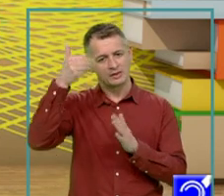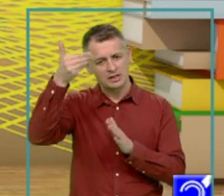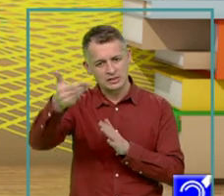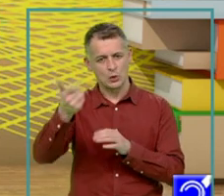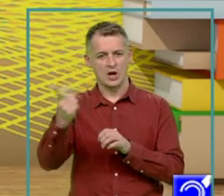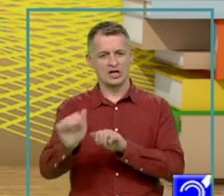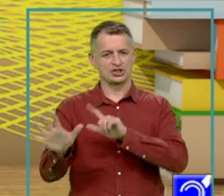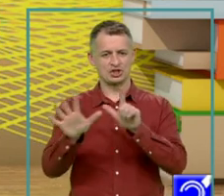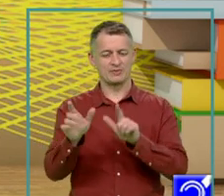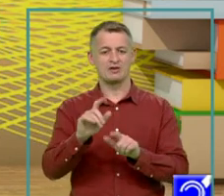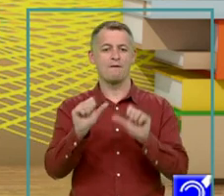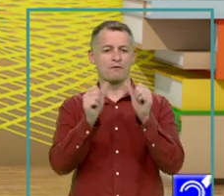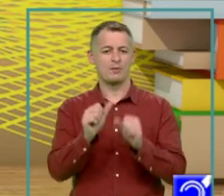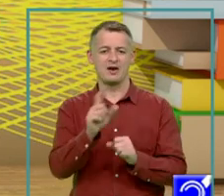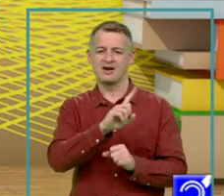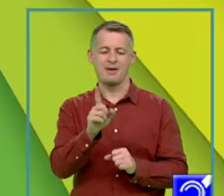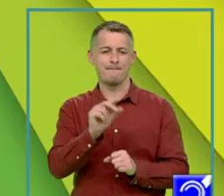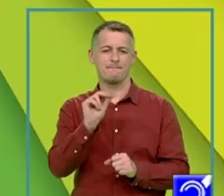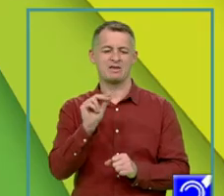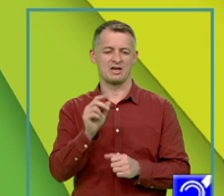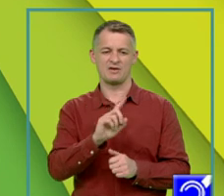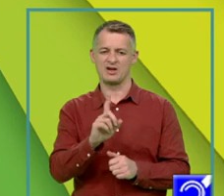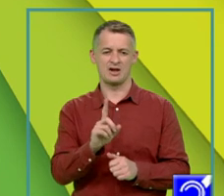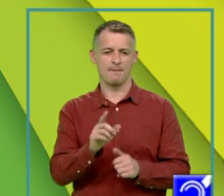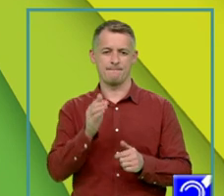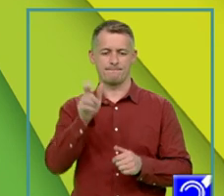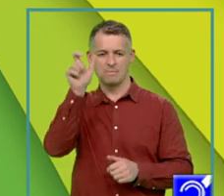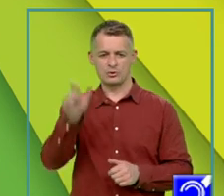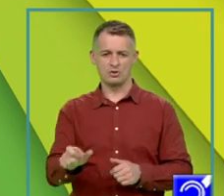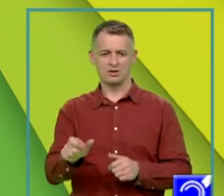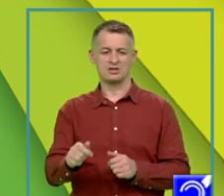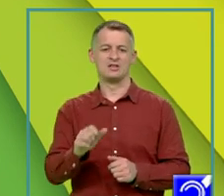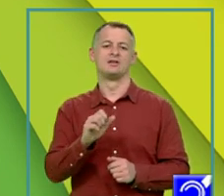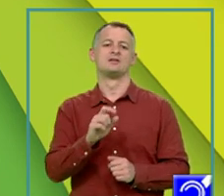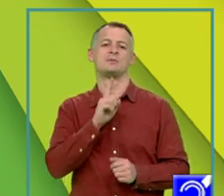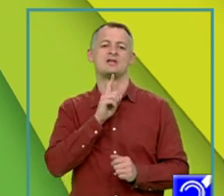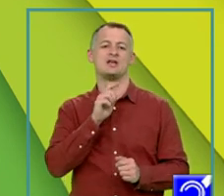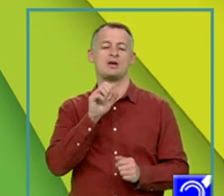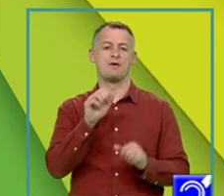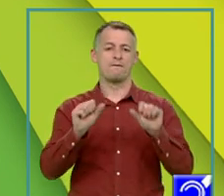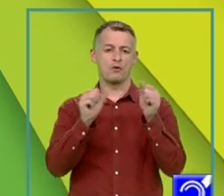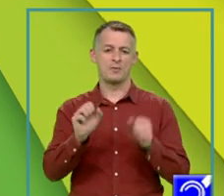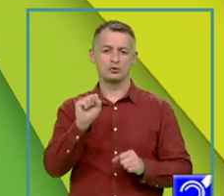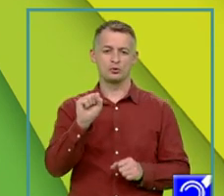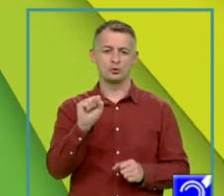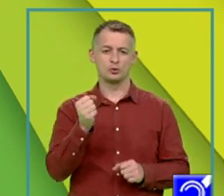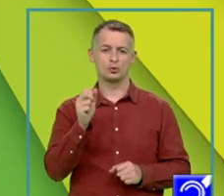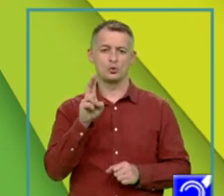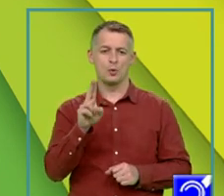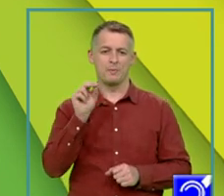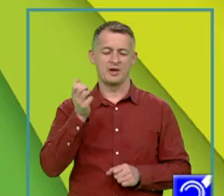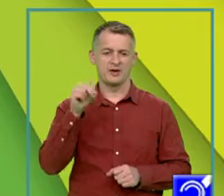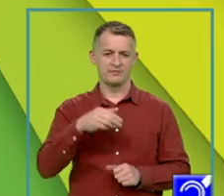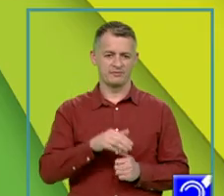formă nepredicativ nepersonal o forma de supin aici anticipez un pic ceea ce